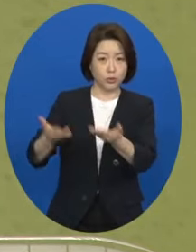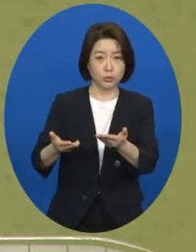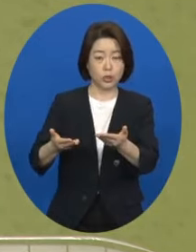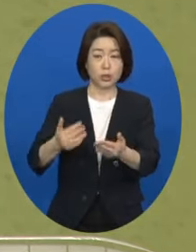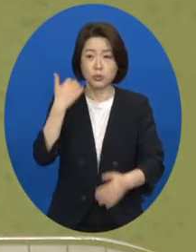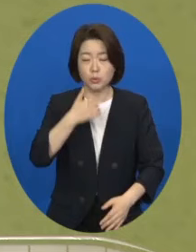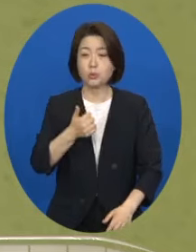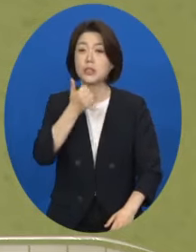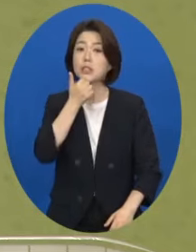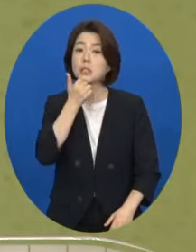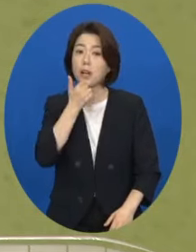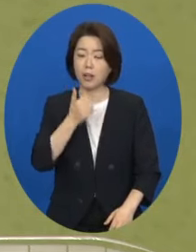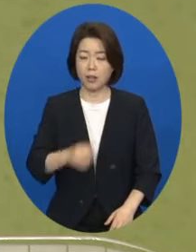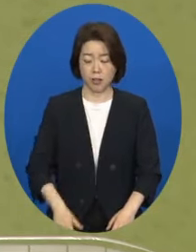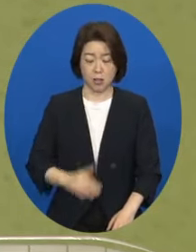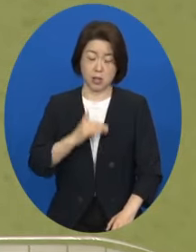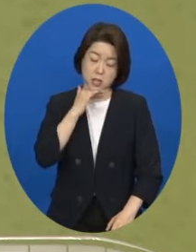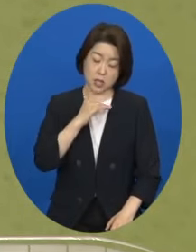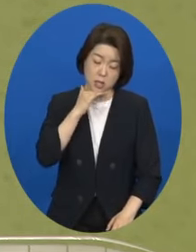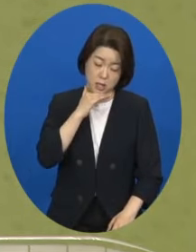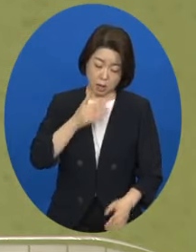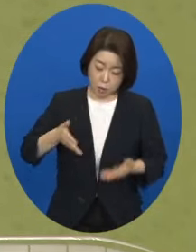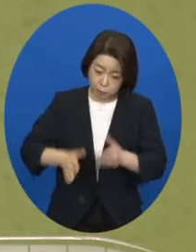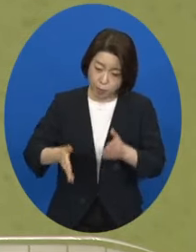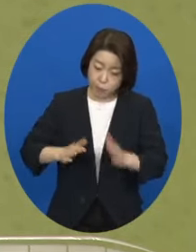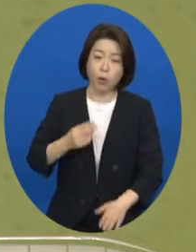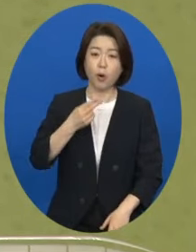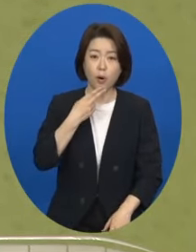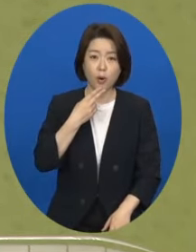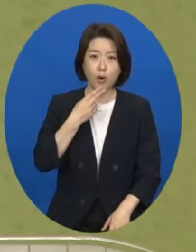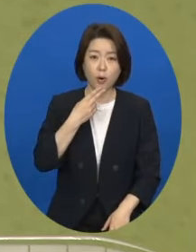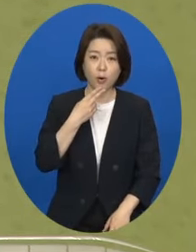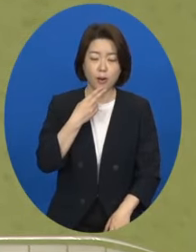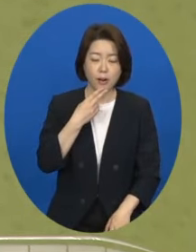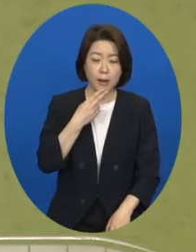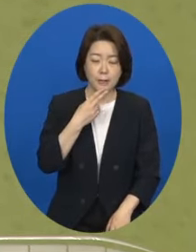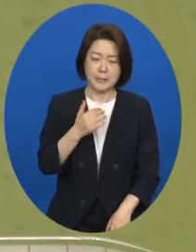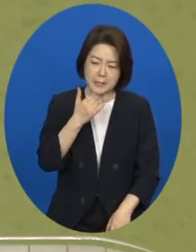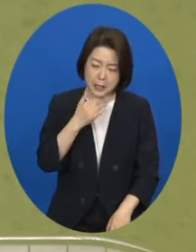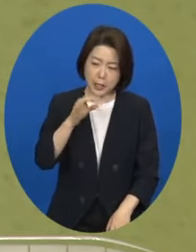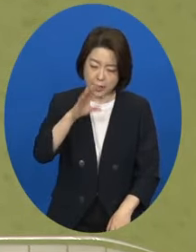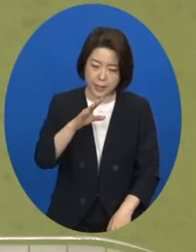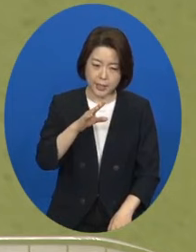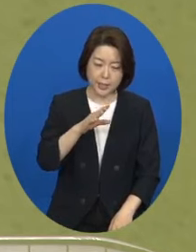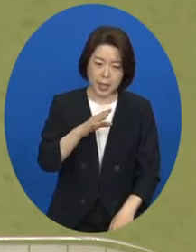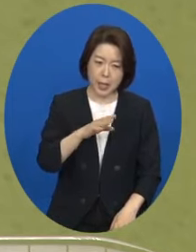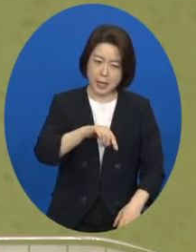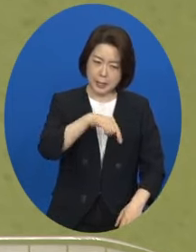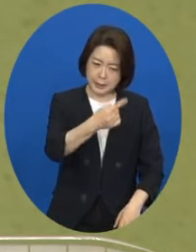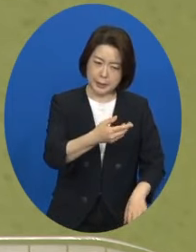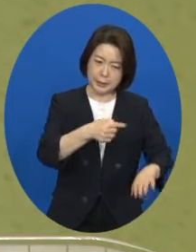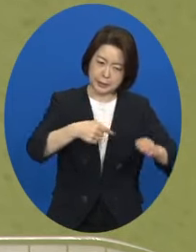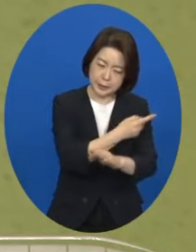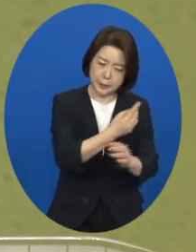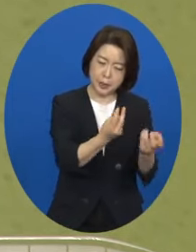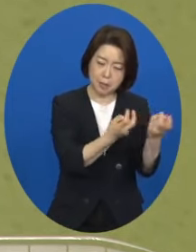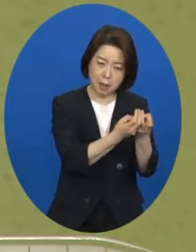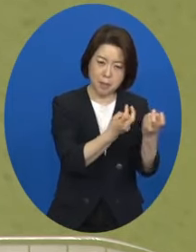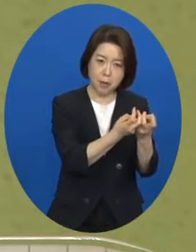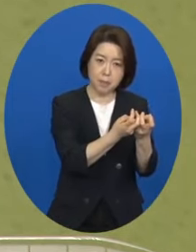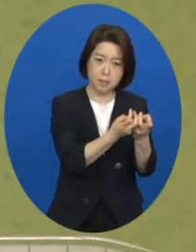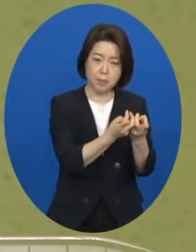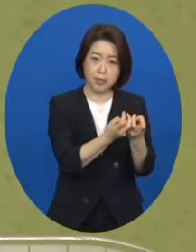이삭입니다. 근데 기다려도 안 오니까 차선책으로 하갈을 불러들여서 자녀를 낳으려고 하죠.